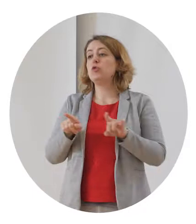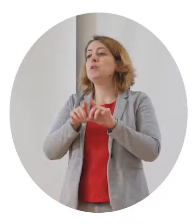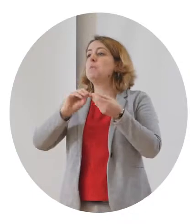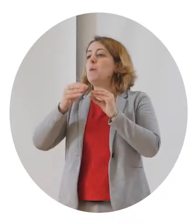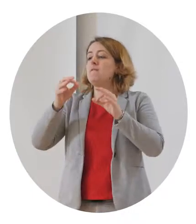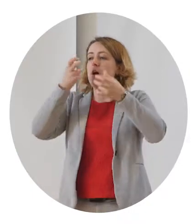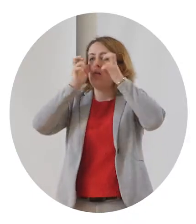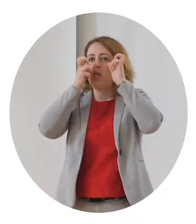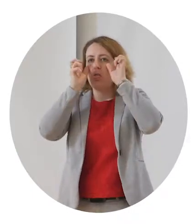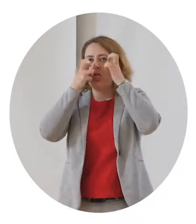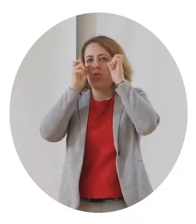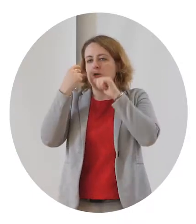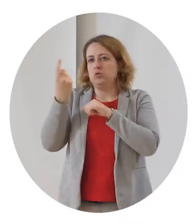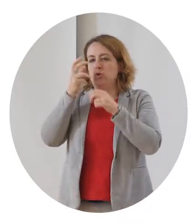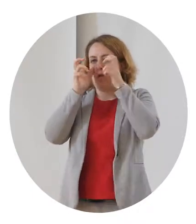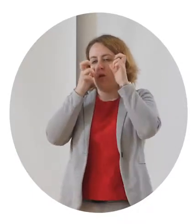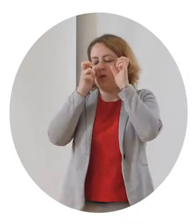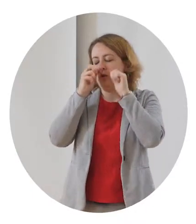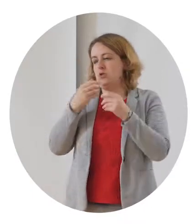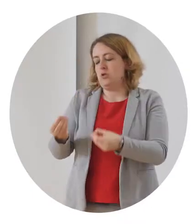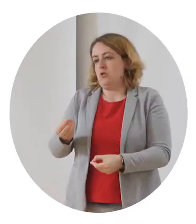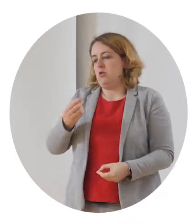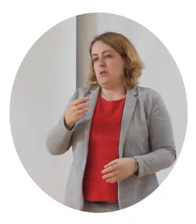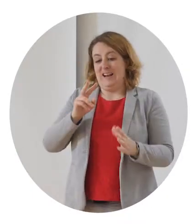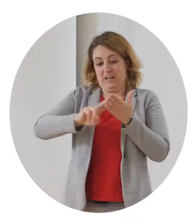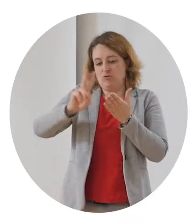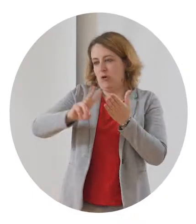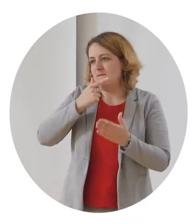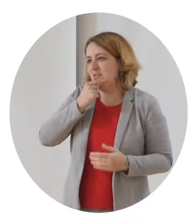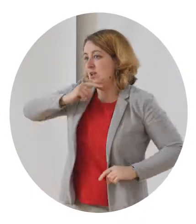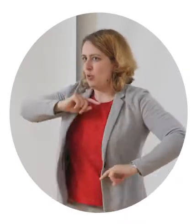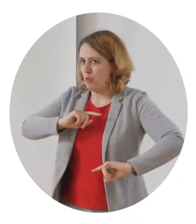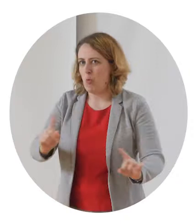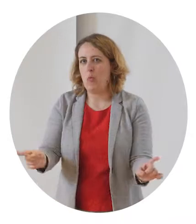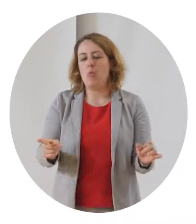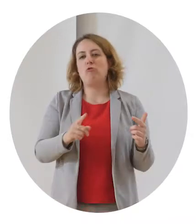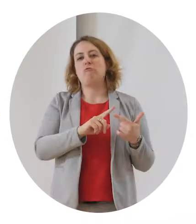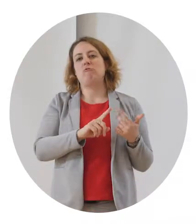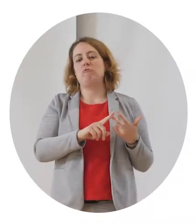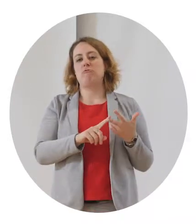le problème de mouvement des yeux permanent ne va pas faciliter non plus la lecture.